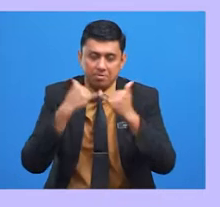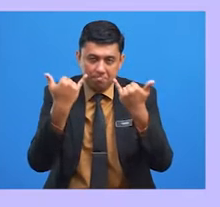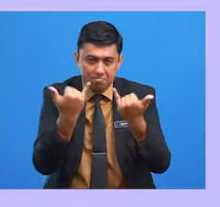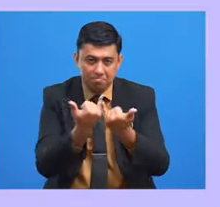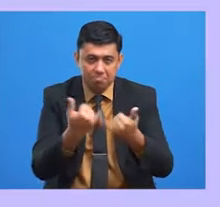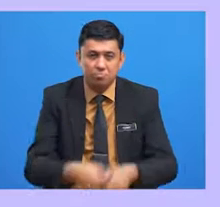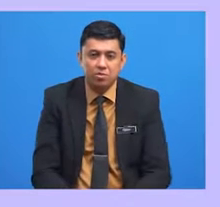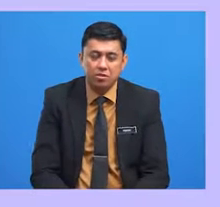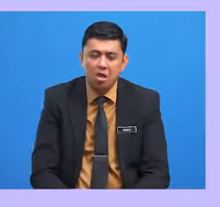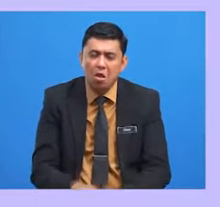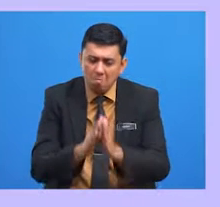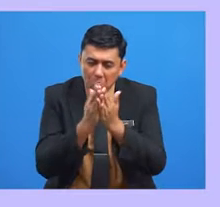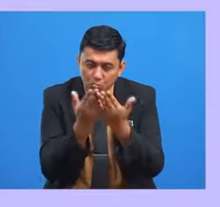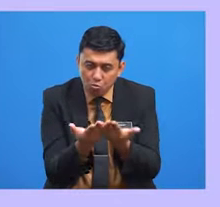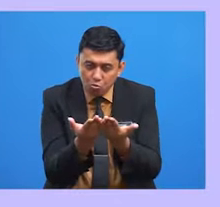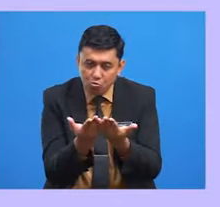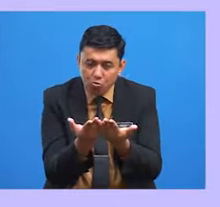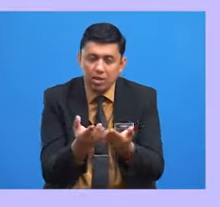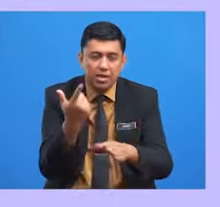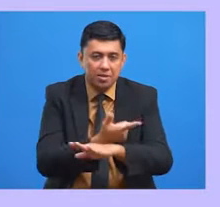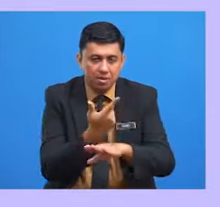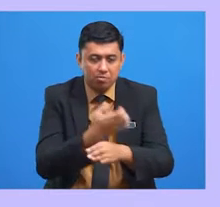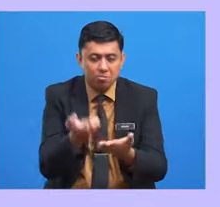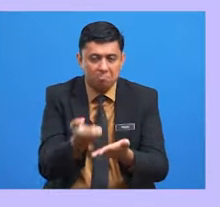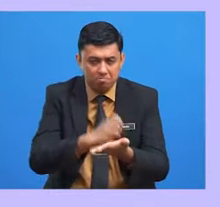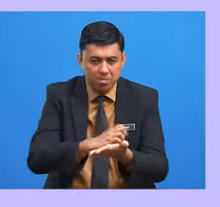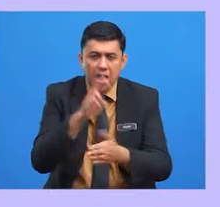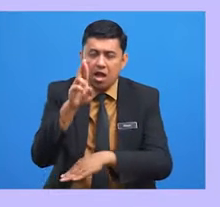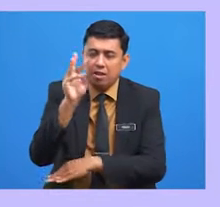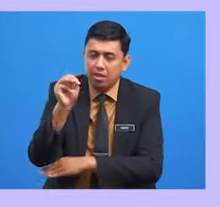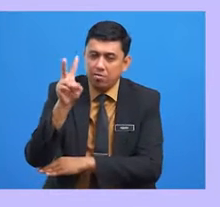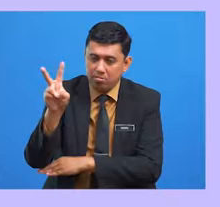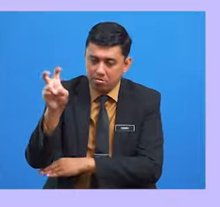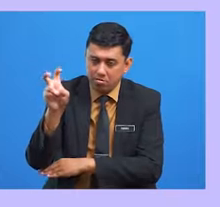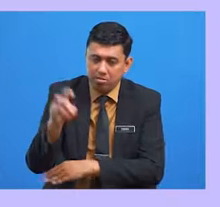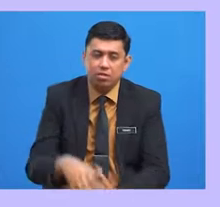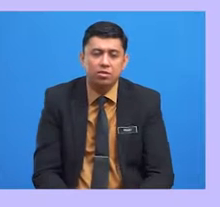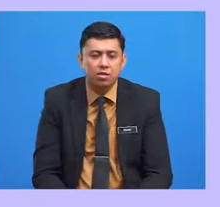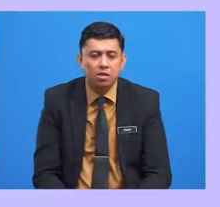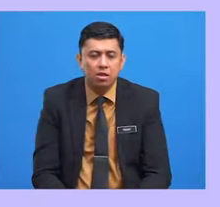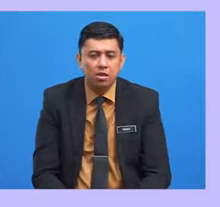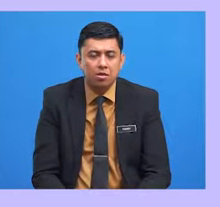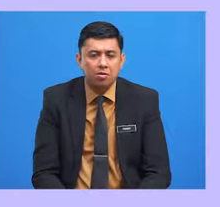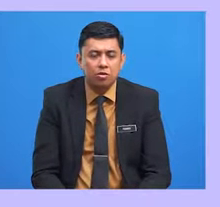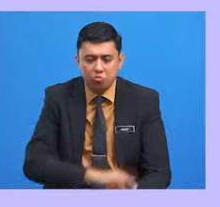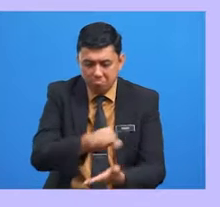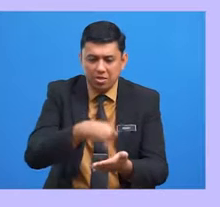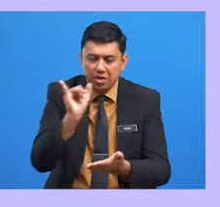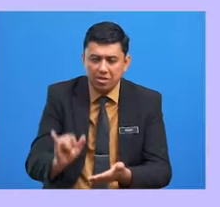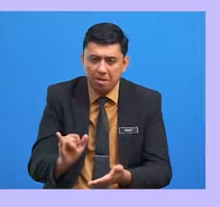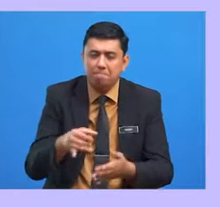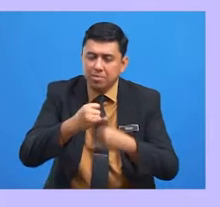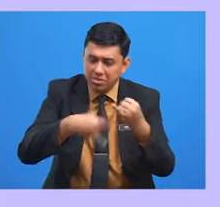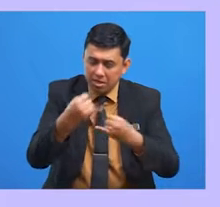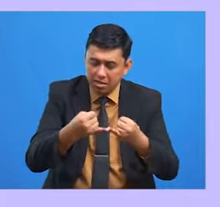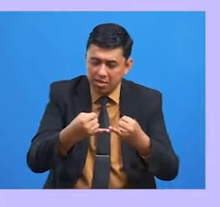Syarikat ABC menjual buku latihan ekonomi pada harga RM20 dan kuantiti berjaya dijual sebanyak 60